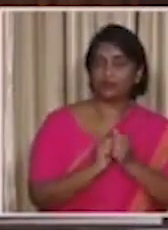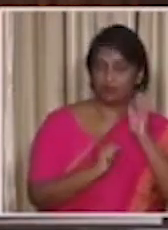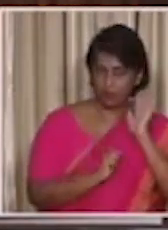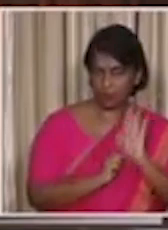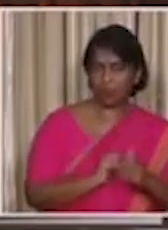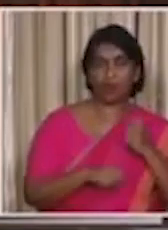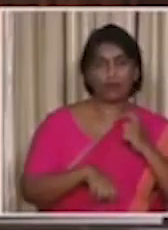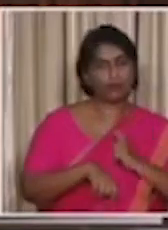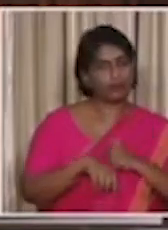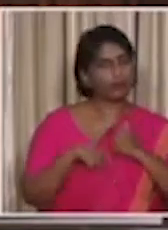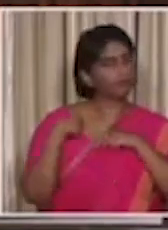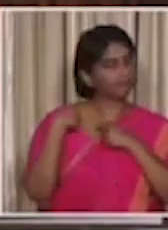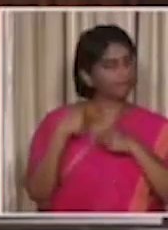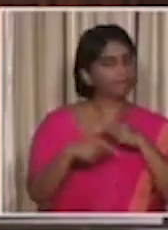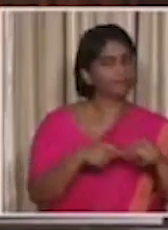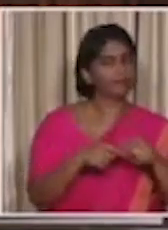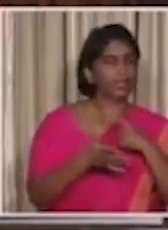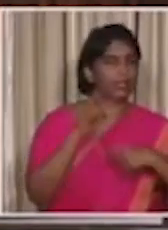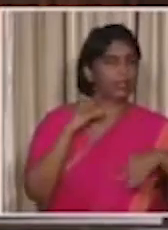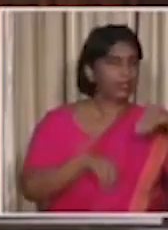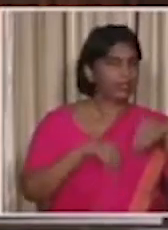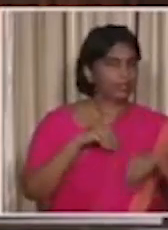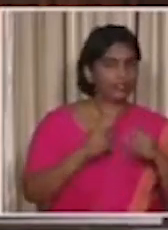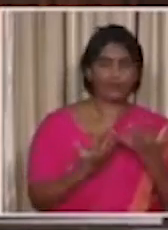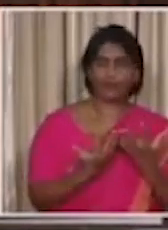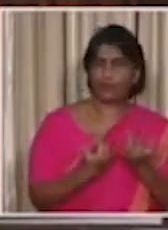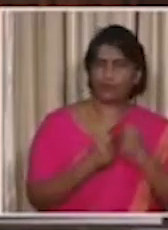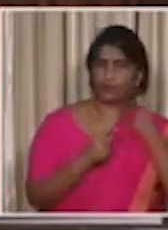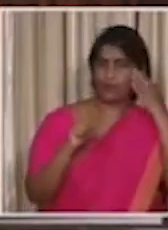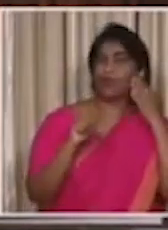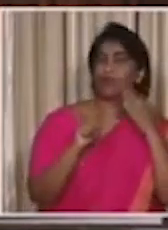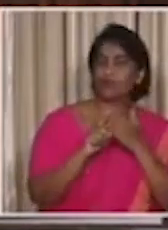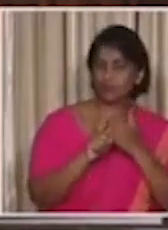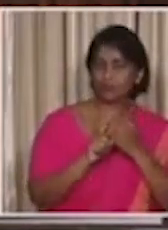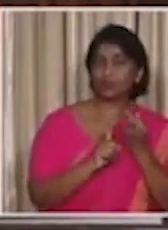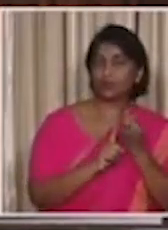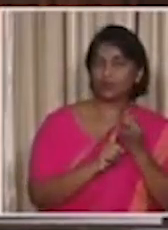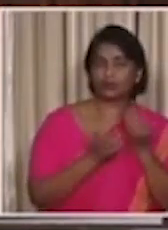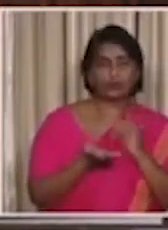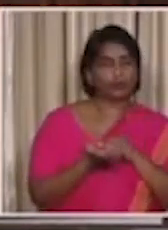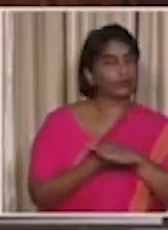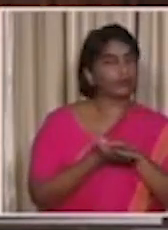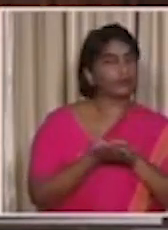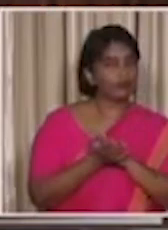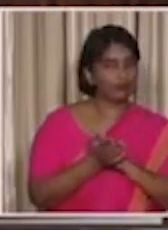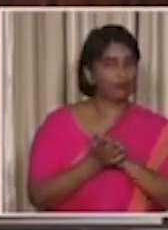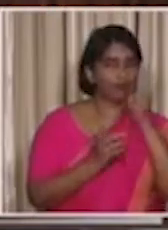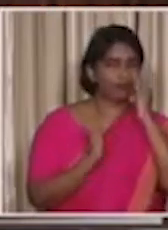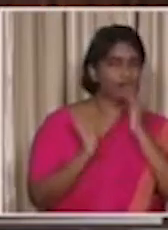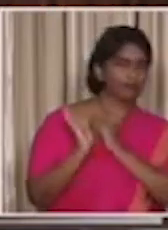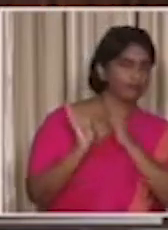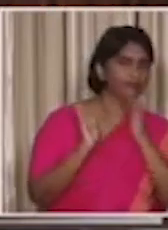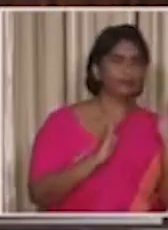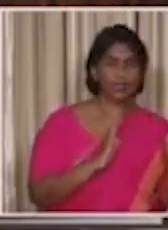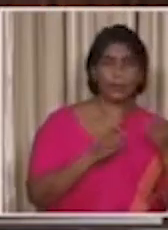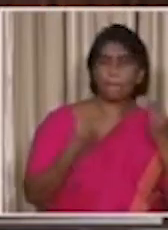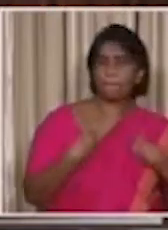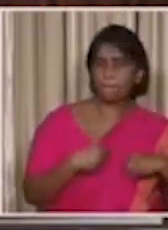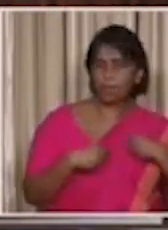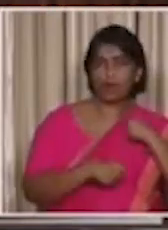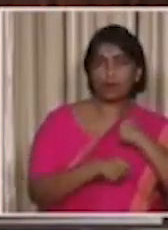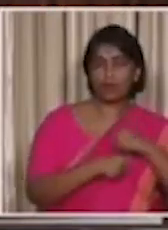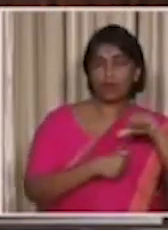යුතුයි. කාලයක් තිස්සේ පටු දේශපාලන අවශ්‍යතා වෙනුවෙන් ආර්ථික ප්‍රතිසංස්කරණ පාතපසු කළා. පාඩු ලබන